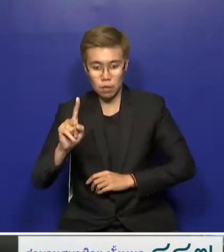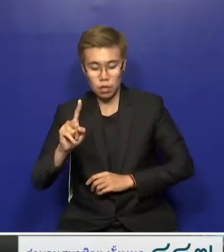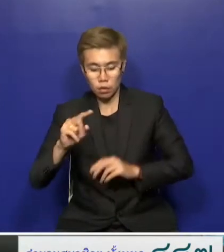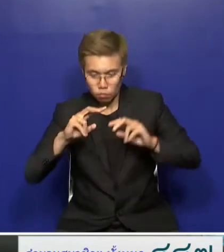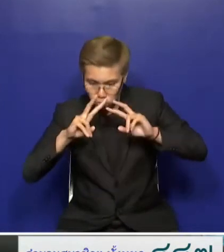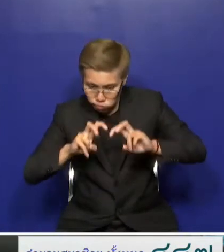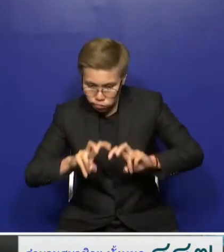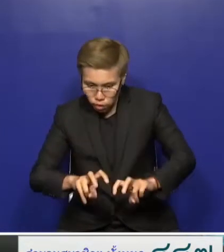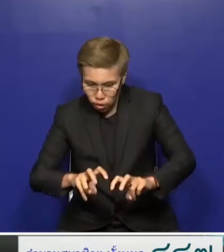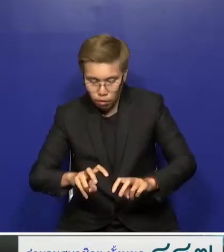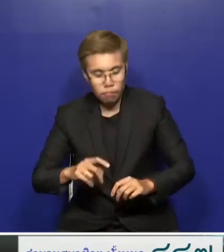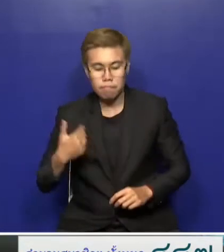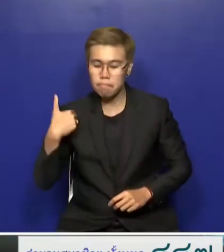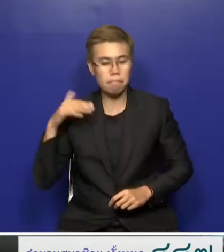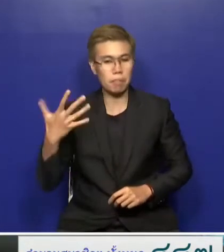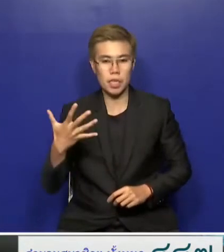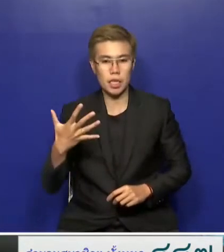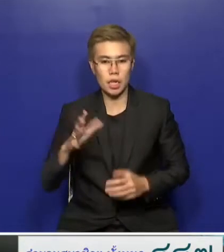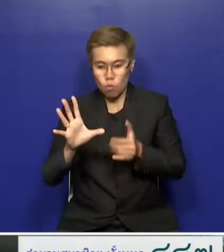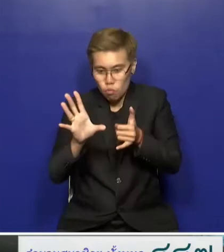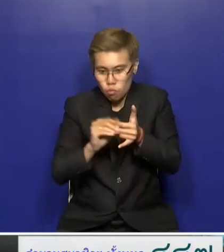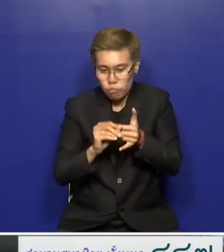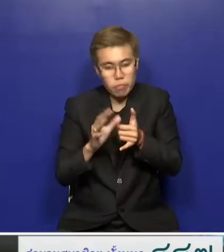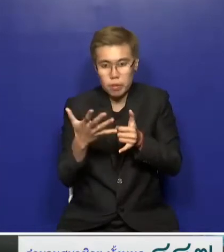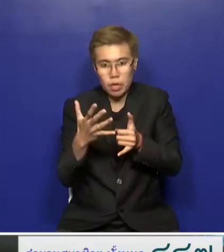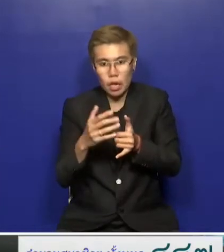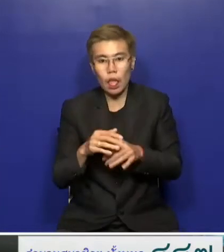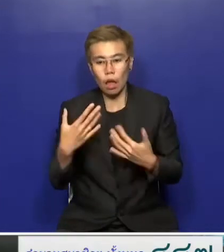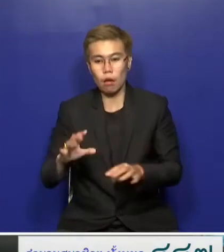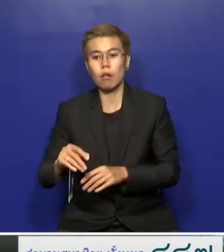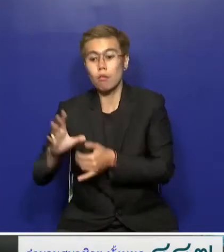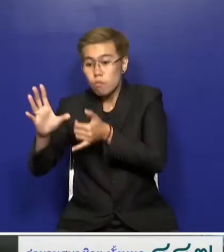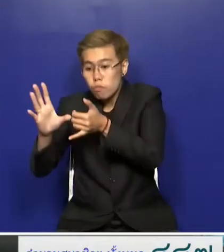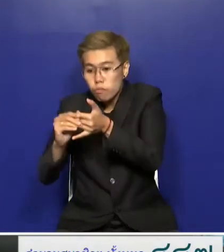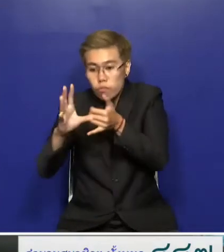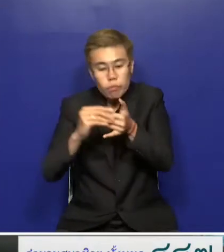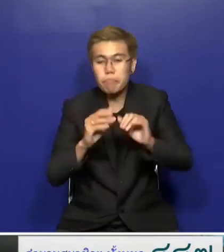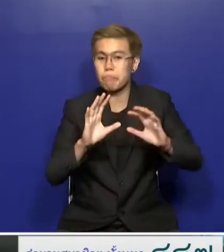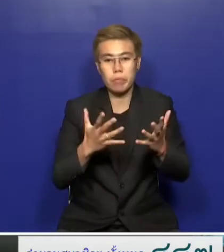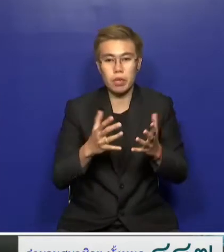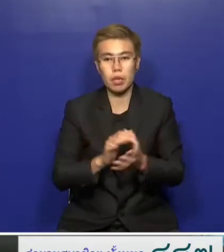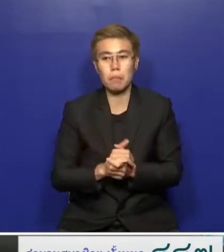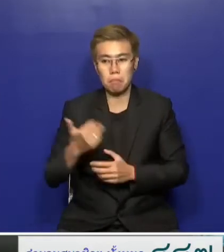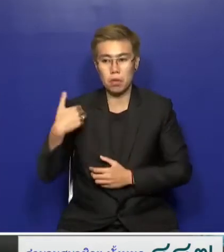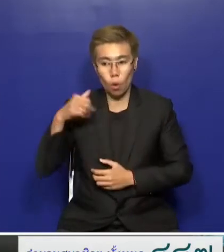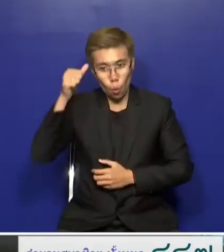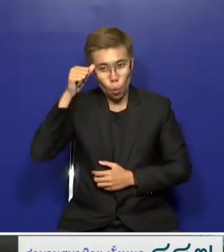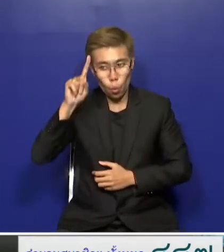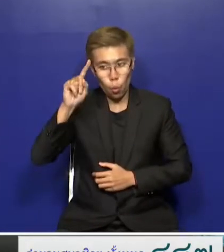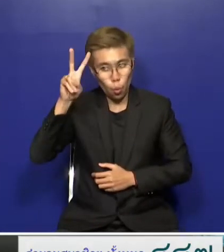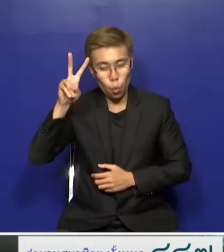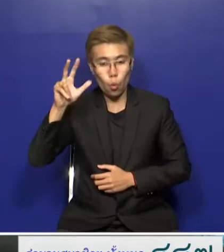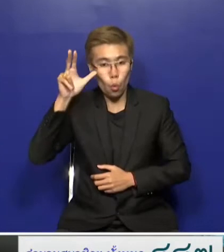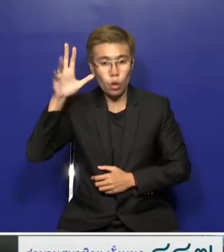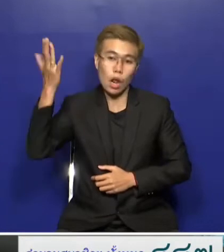ายเดียวและหลังจากนั้นก็ไม่มีใครติดเชื้อเพิ่มจนถึงมาเมื่อ 2-3 วันที่ผ่านมาหลังการ